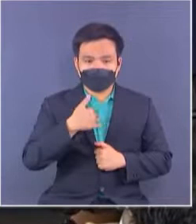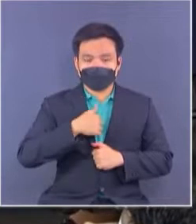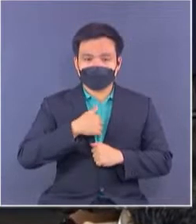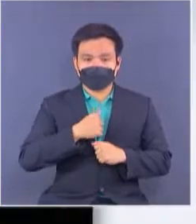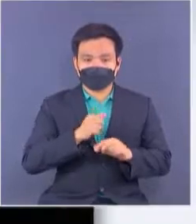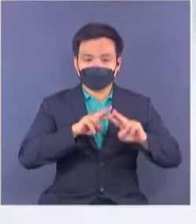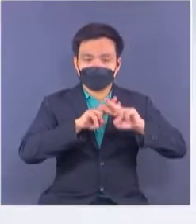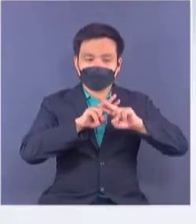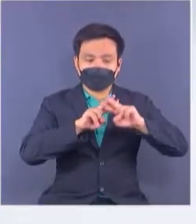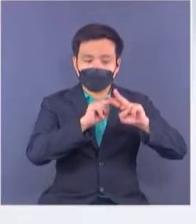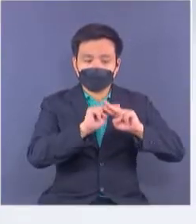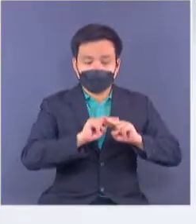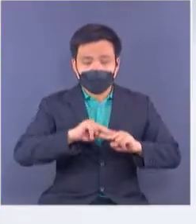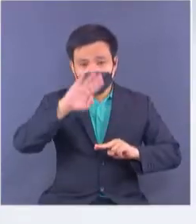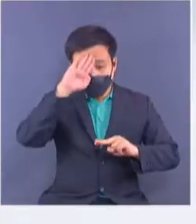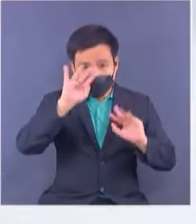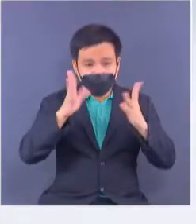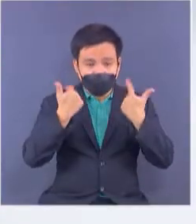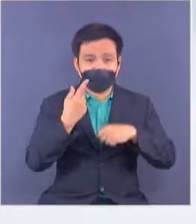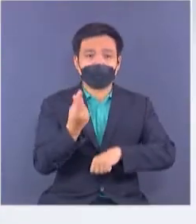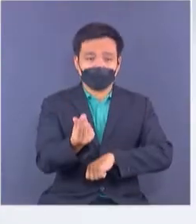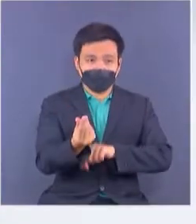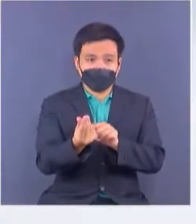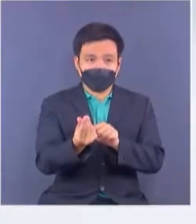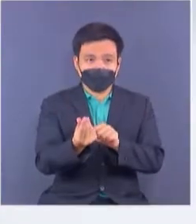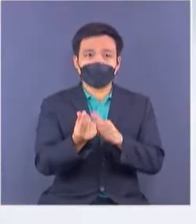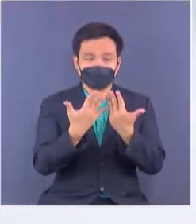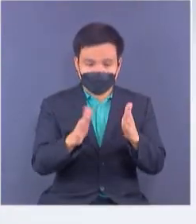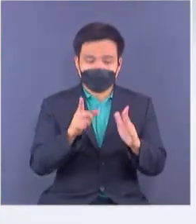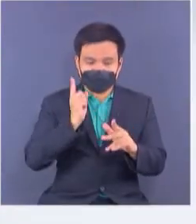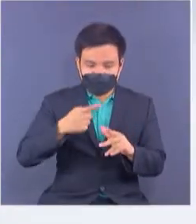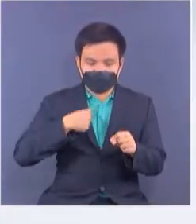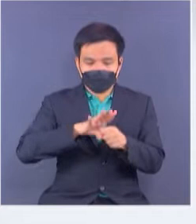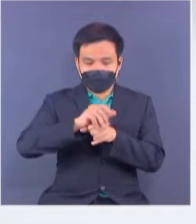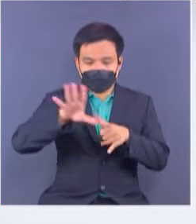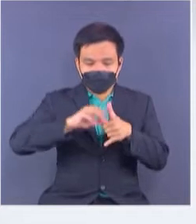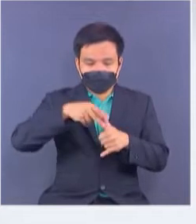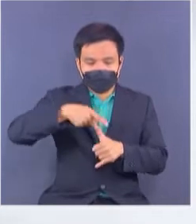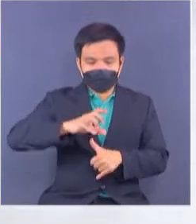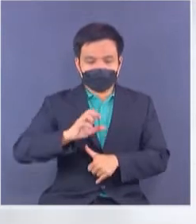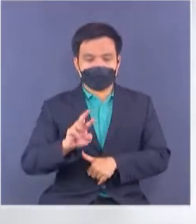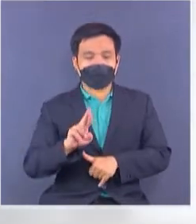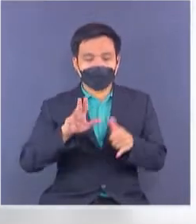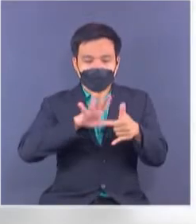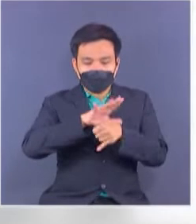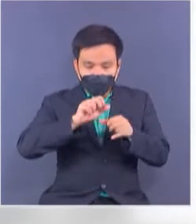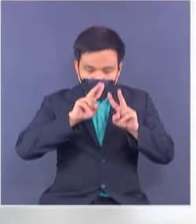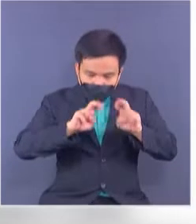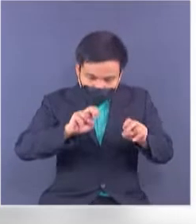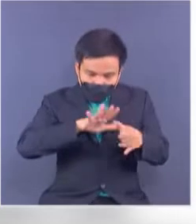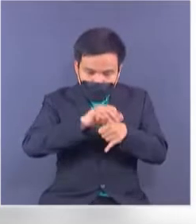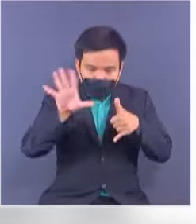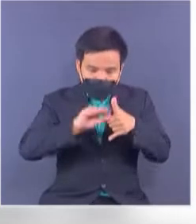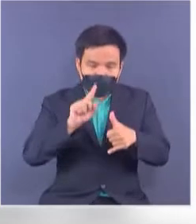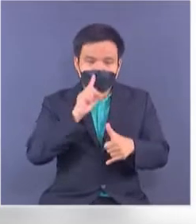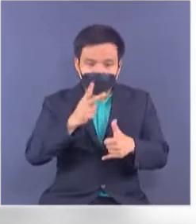โดยทางต้นสังกัดก็ได้ออกมาแจ้งข่าวว่าชเวชีวอนได้รับการยืนยันผลตรวจ PCR เป็นบวกติดเชื้อโควิด-19 เป็นครั้งที่2